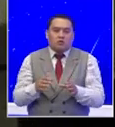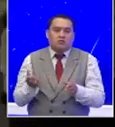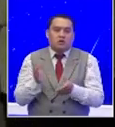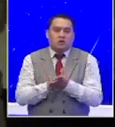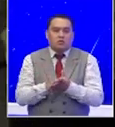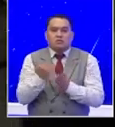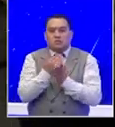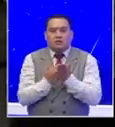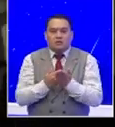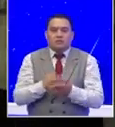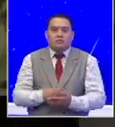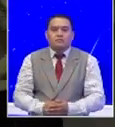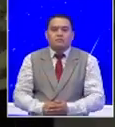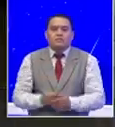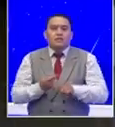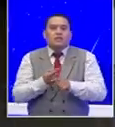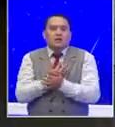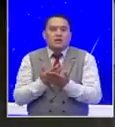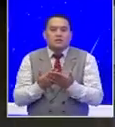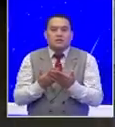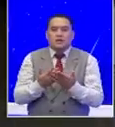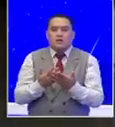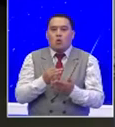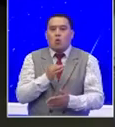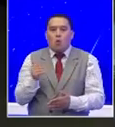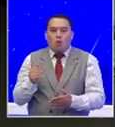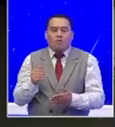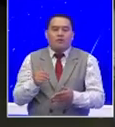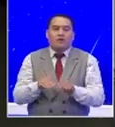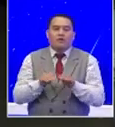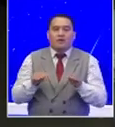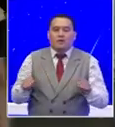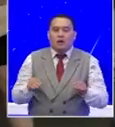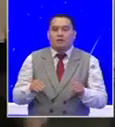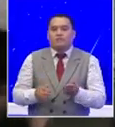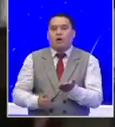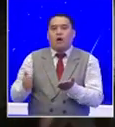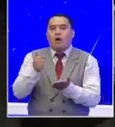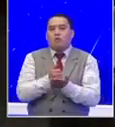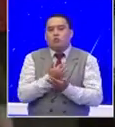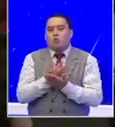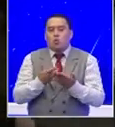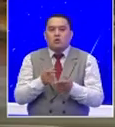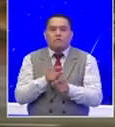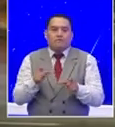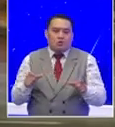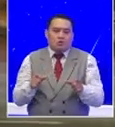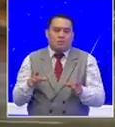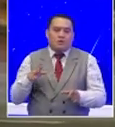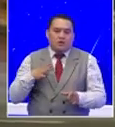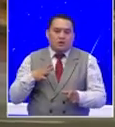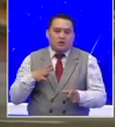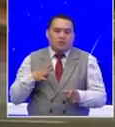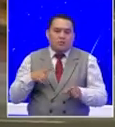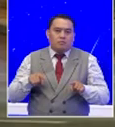целом сценарию, говорят политологи. За несколько недель до официальной регистрации кандидатов многие лидеры оппозиции оказались